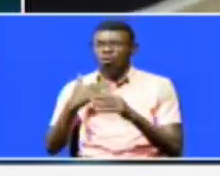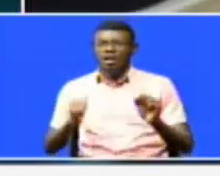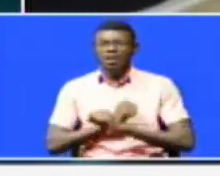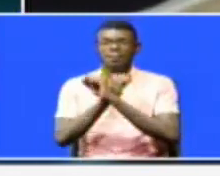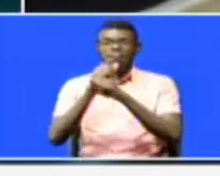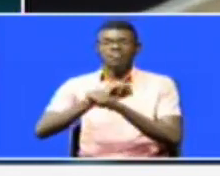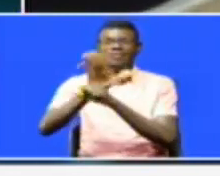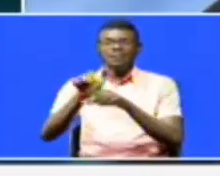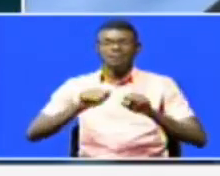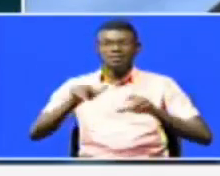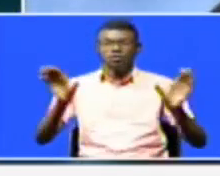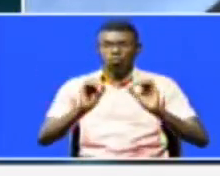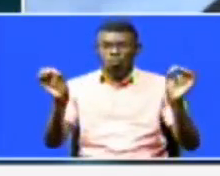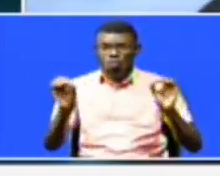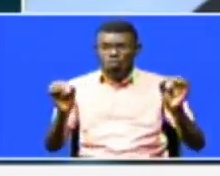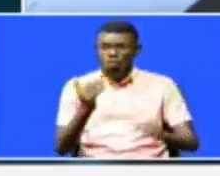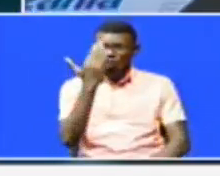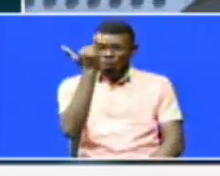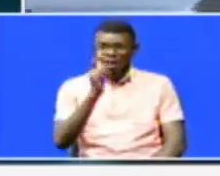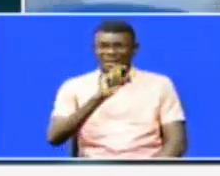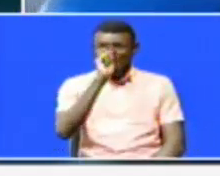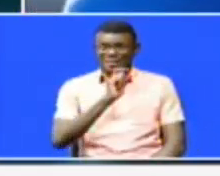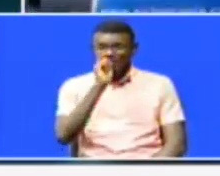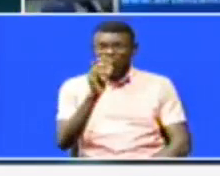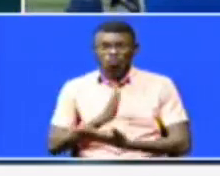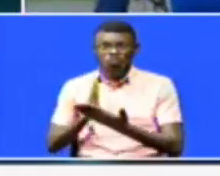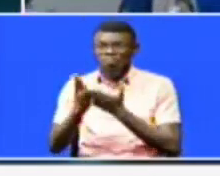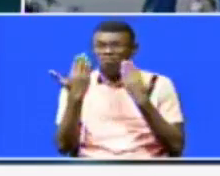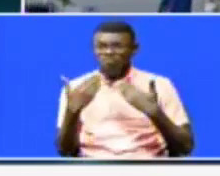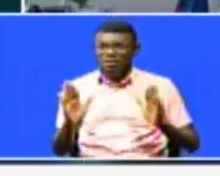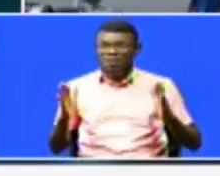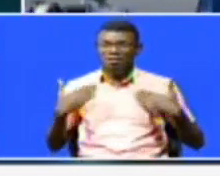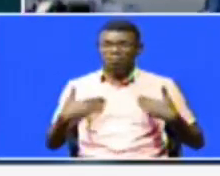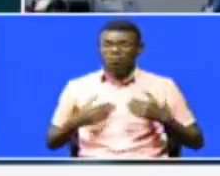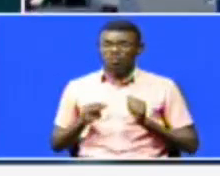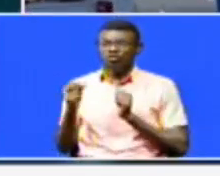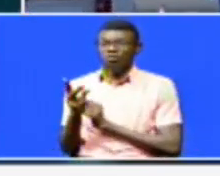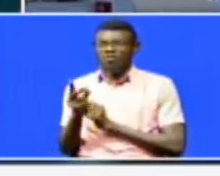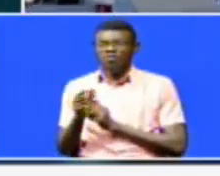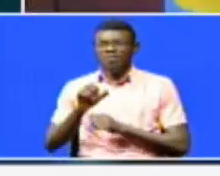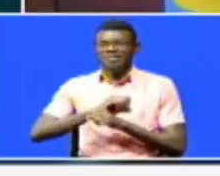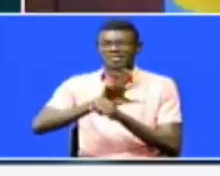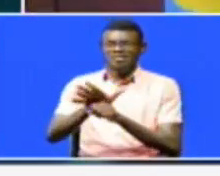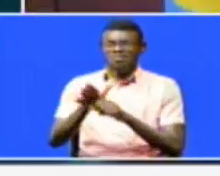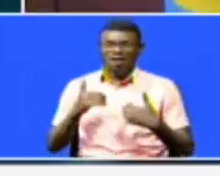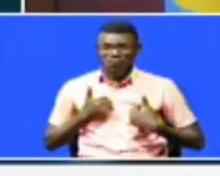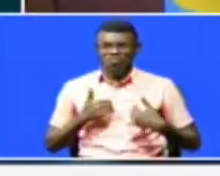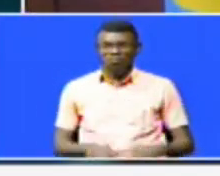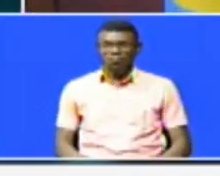virusi vya corona, ikizingatiwa Tanzania imethibitisha kuwa na wagonjwa 12 wa virusi vya corona. Serikali kuanzia